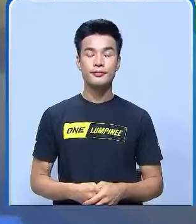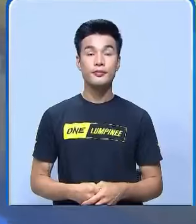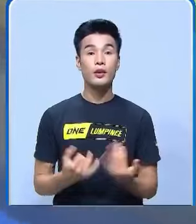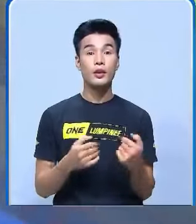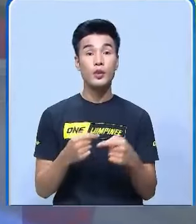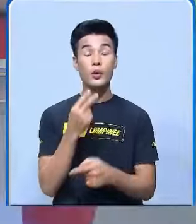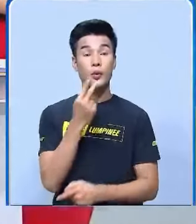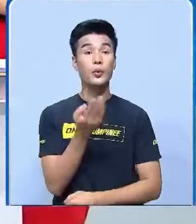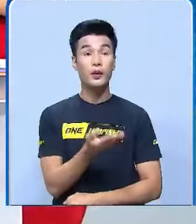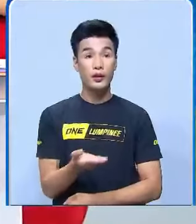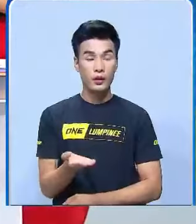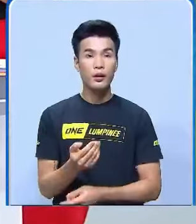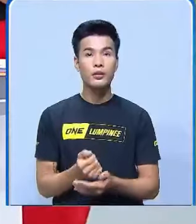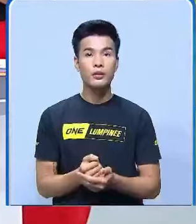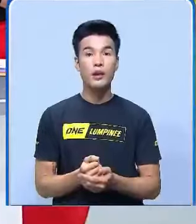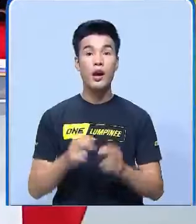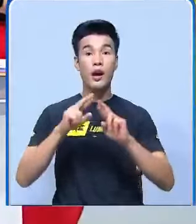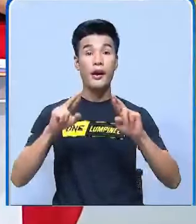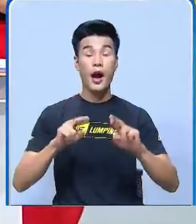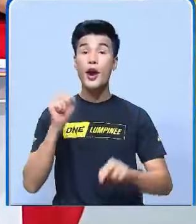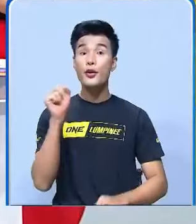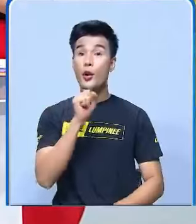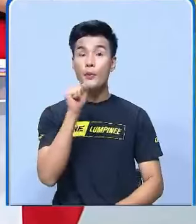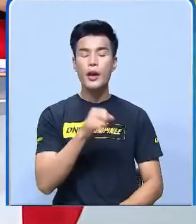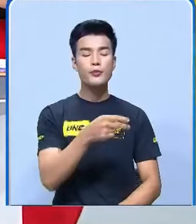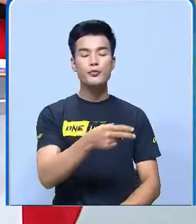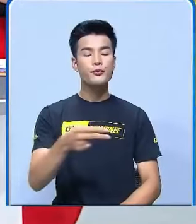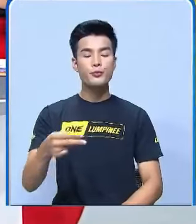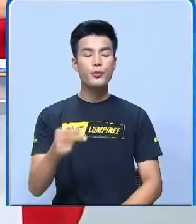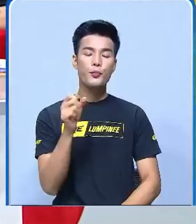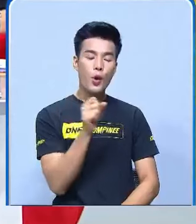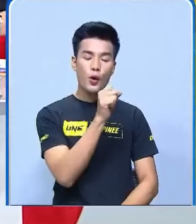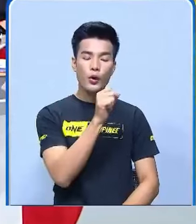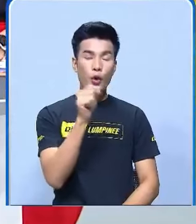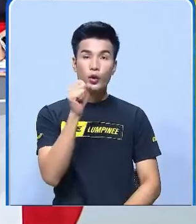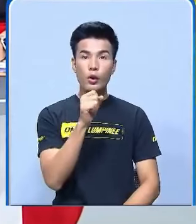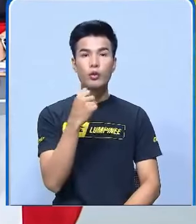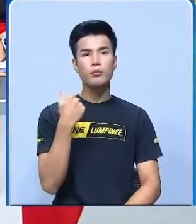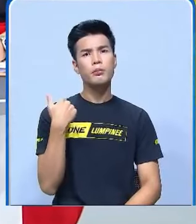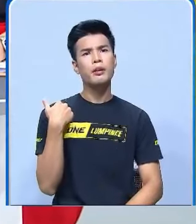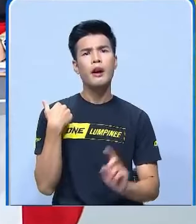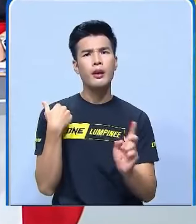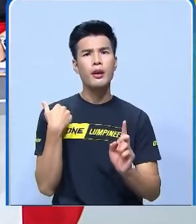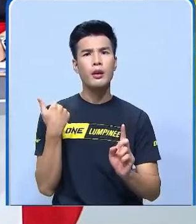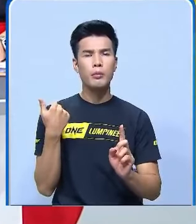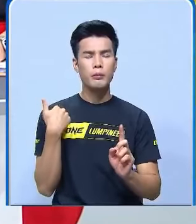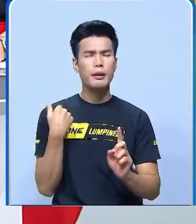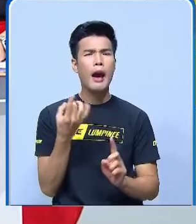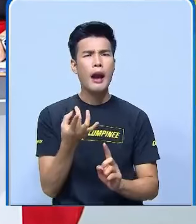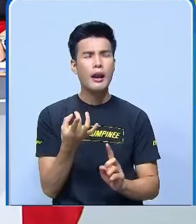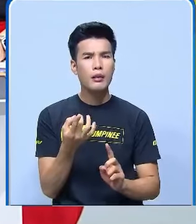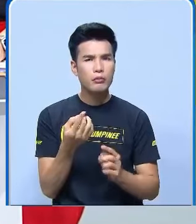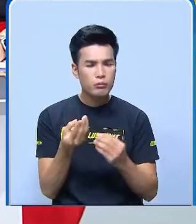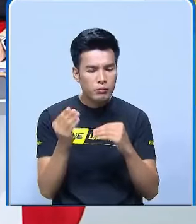มาดูเรื่องนี้กันหน่อยนะคะที่ร้านคาราโอเกะ ครับ จะไปร้องคาราโอเกะแต่ไม่ใช่มีแค่คาราโอเกะมีบางสิ่งบางอย่างแฝ